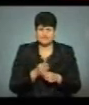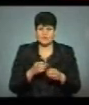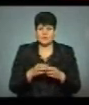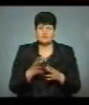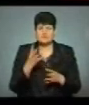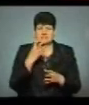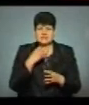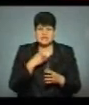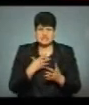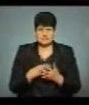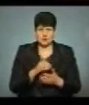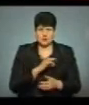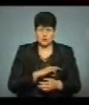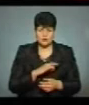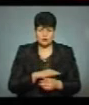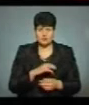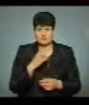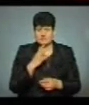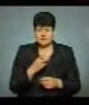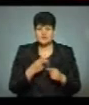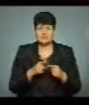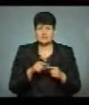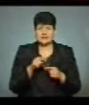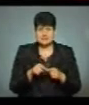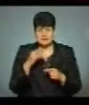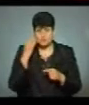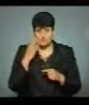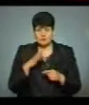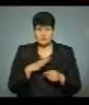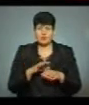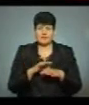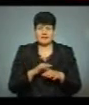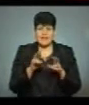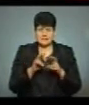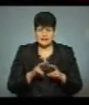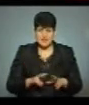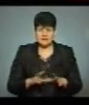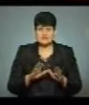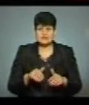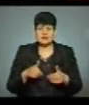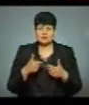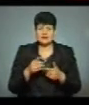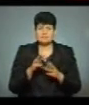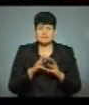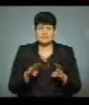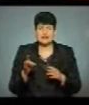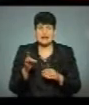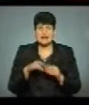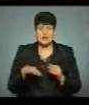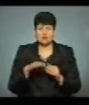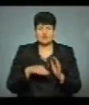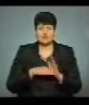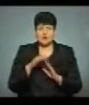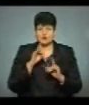з'їдати власні доходи. Тому, виходячи із таких міркувань, був проведений аналіз. І за рекомендації Мінрегіону і Верховної